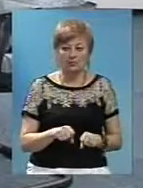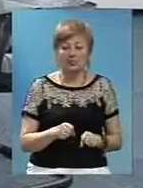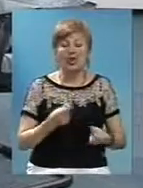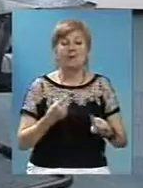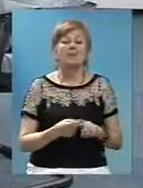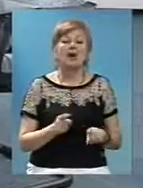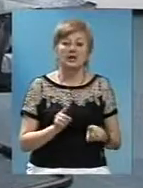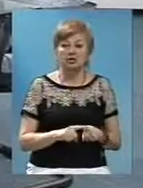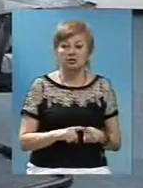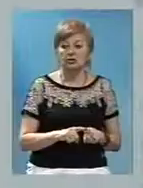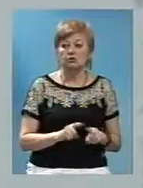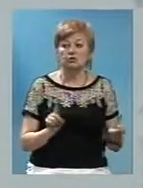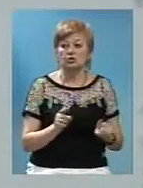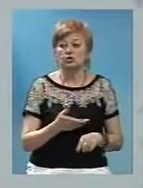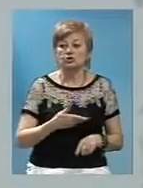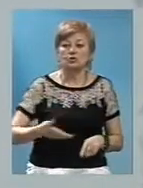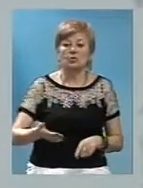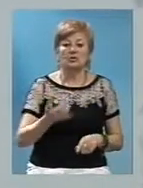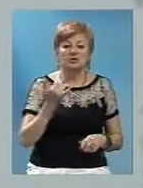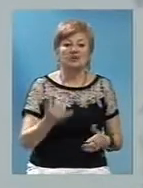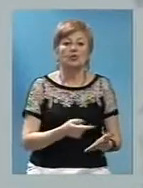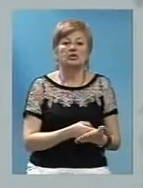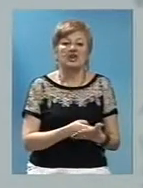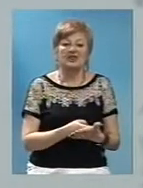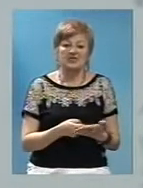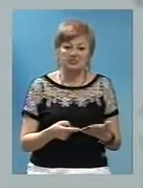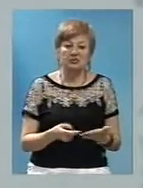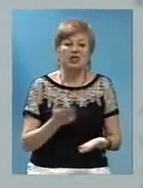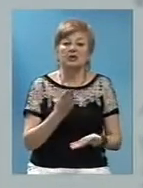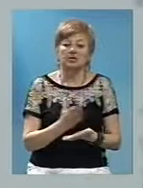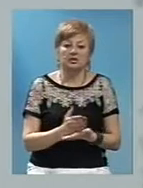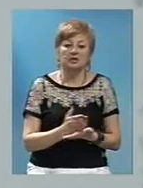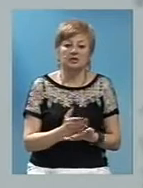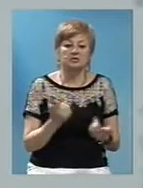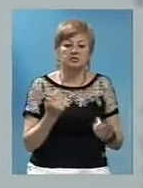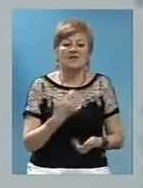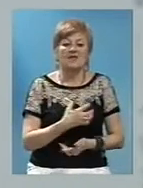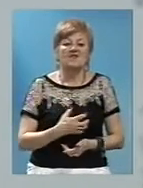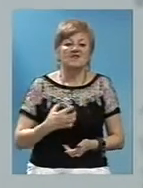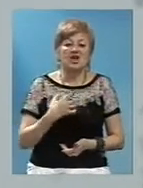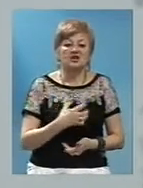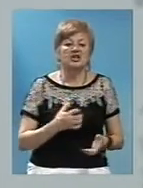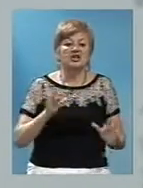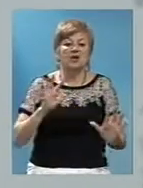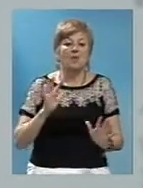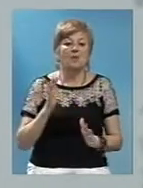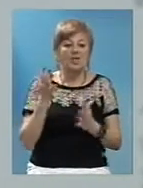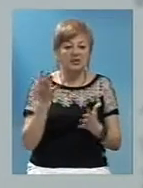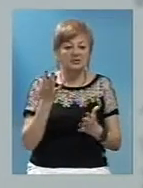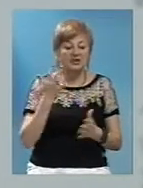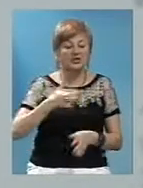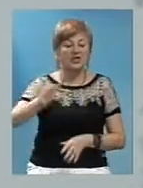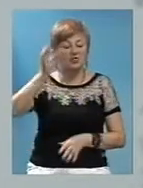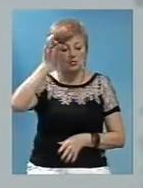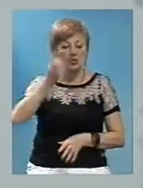Тому те, що ми сьогодні відзначаємо, є дуже важливий момент, дуже важлива згадка